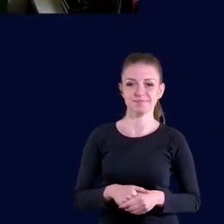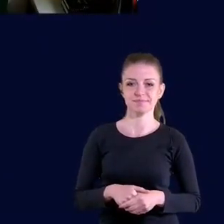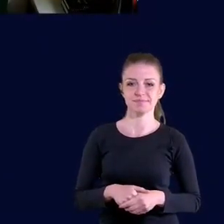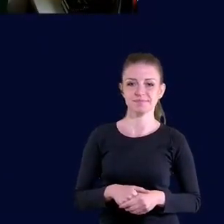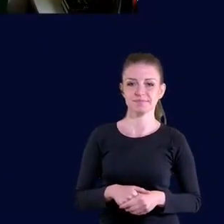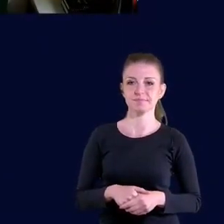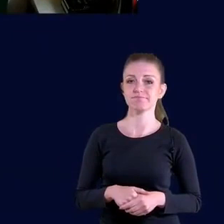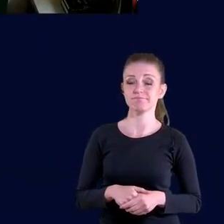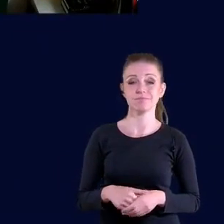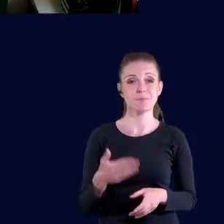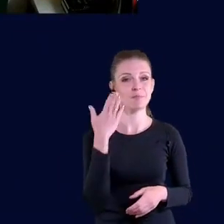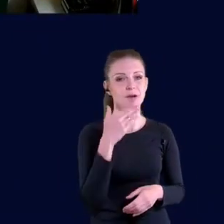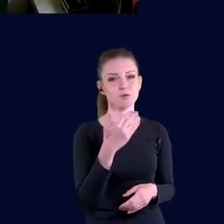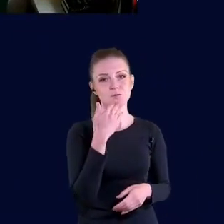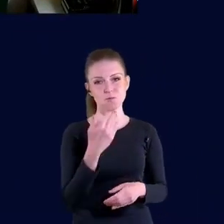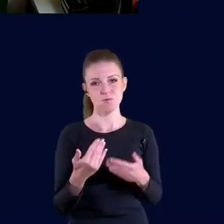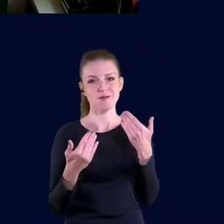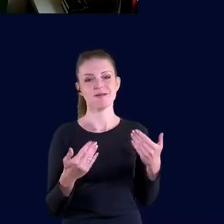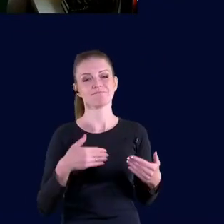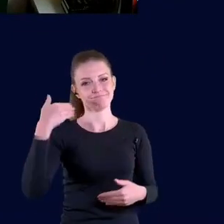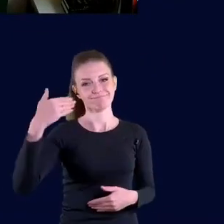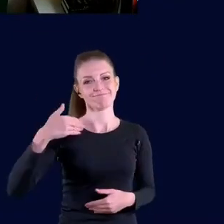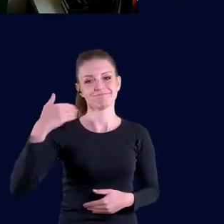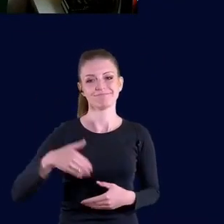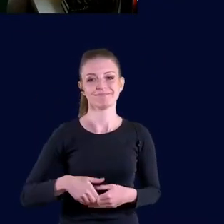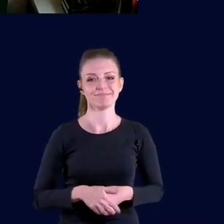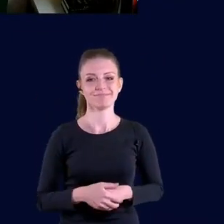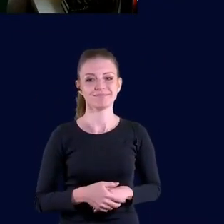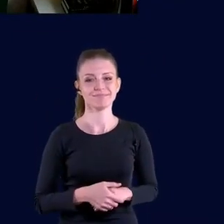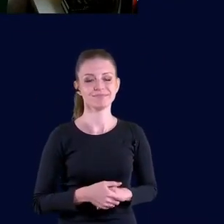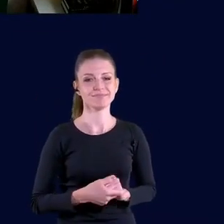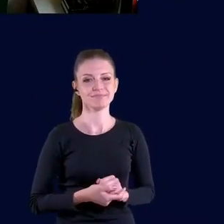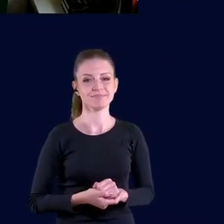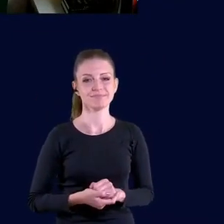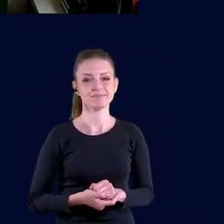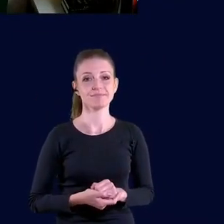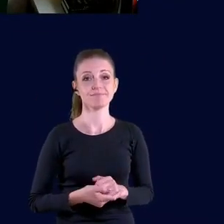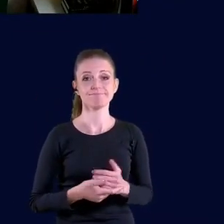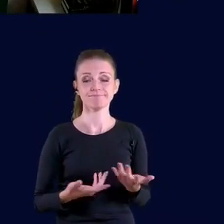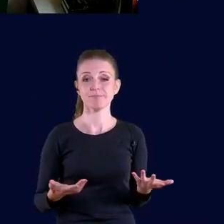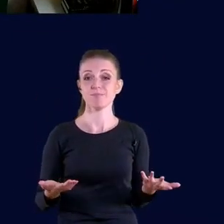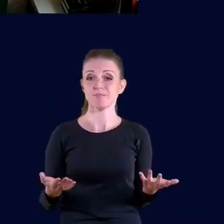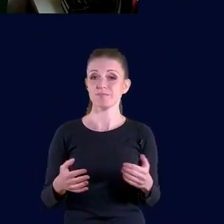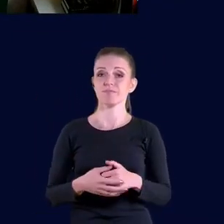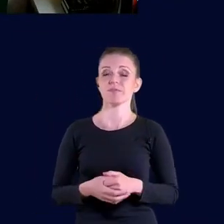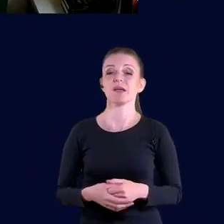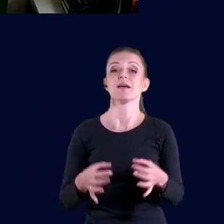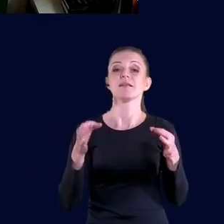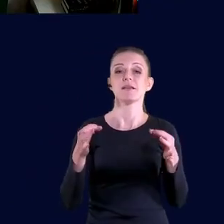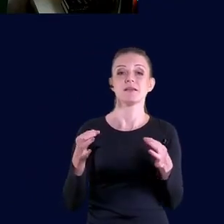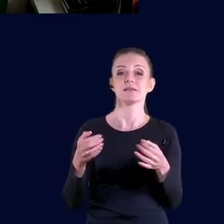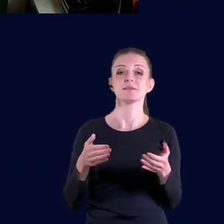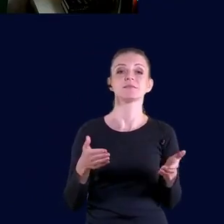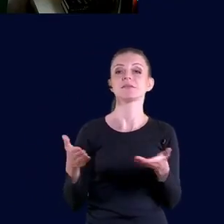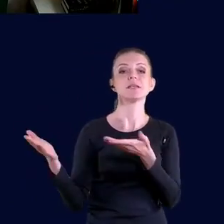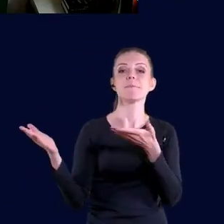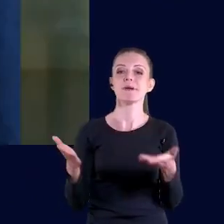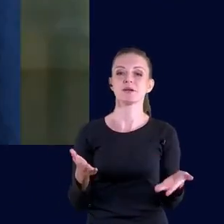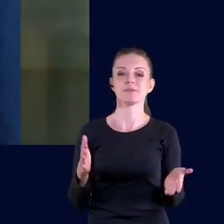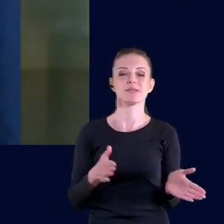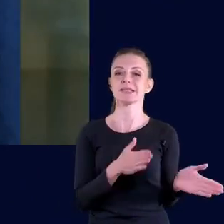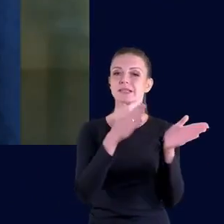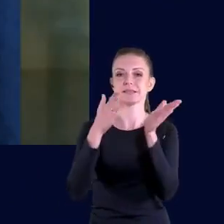aby Bardzo dziękuję za wystąpienie Bardzo dziękuję No i stanowi państwo Zapraszam na kolejne